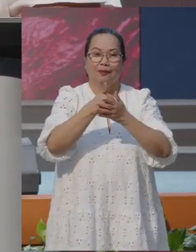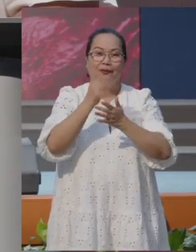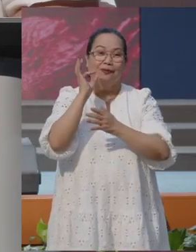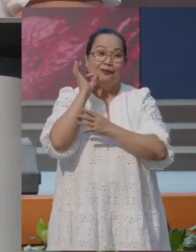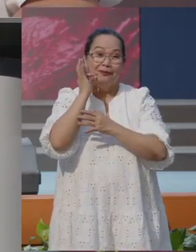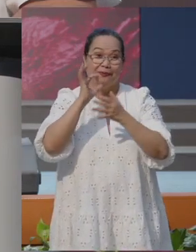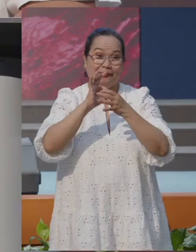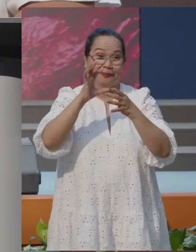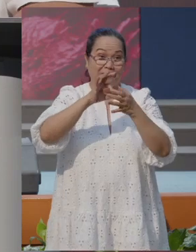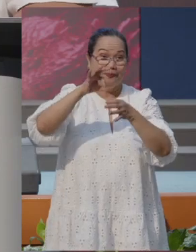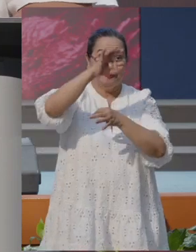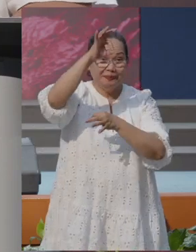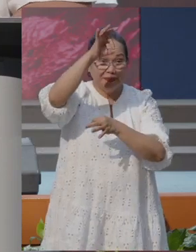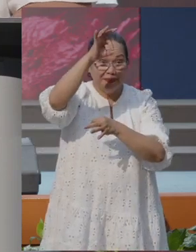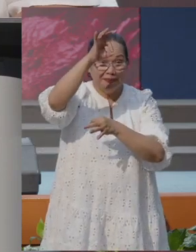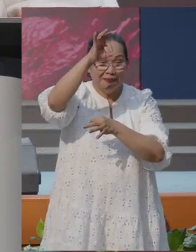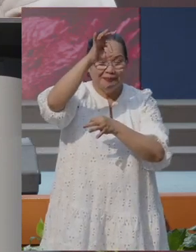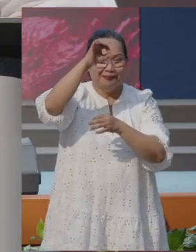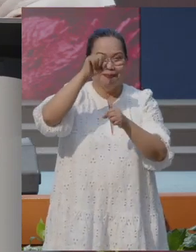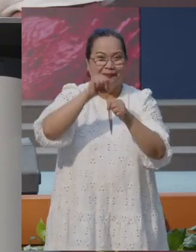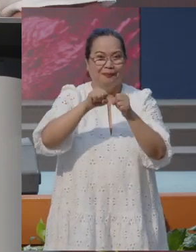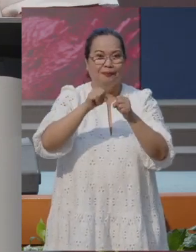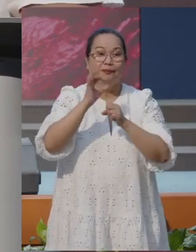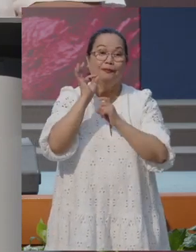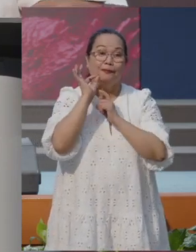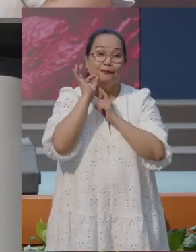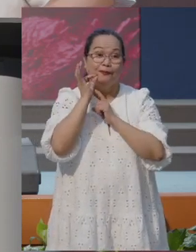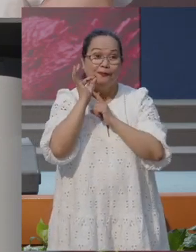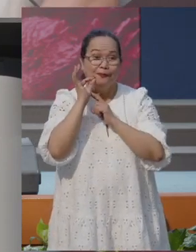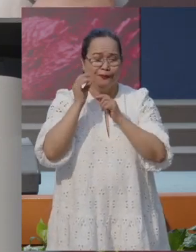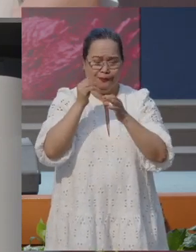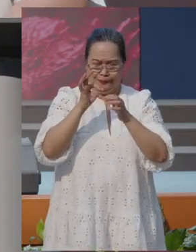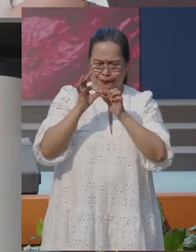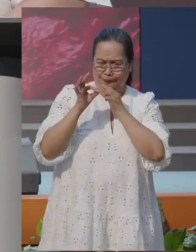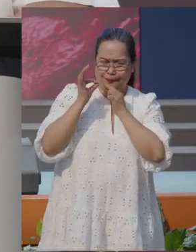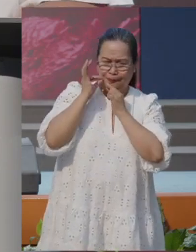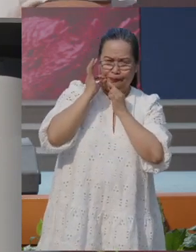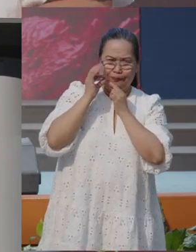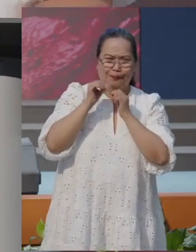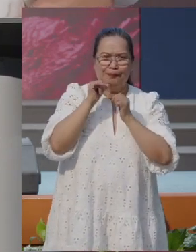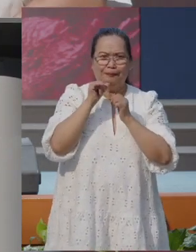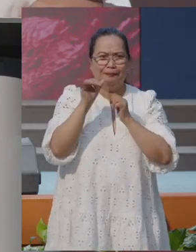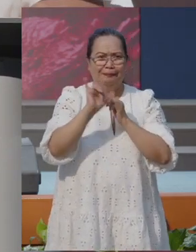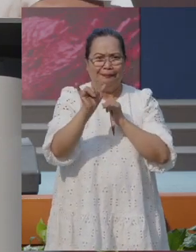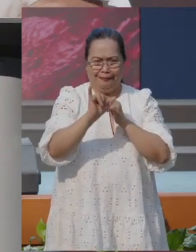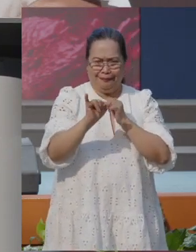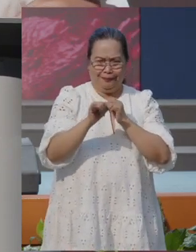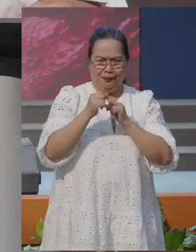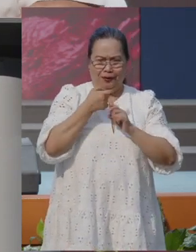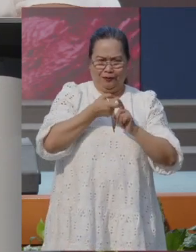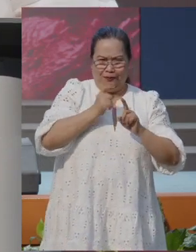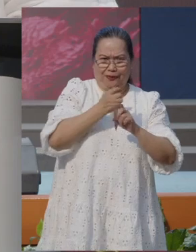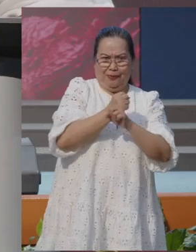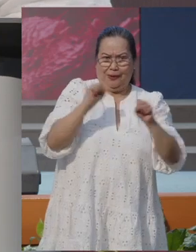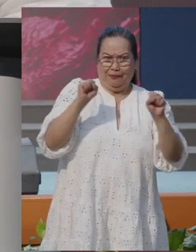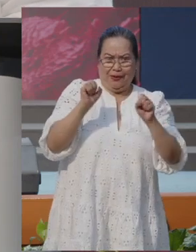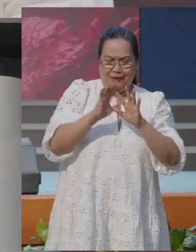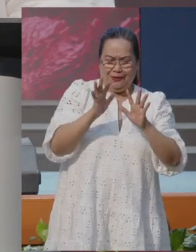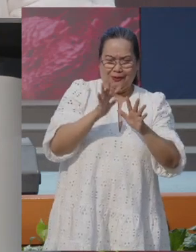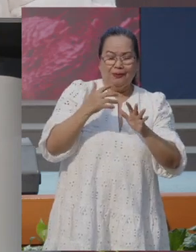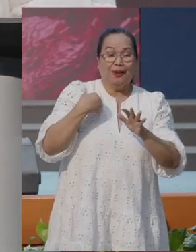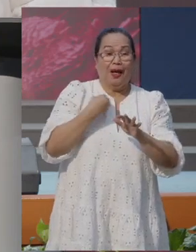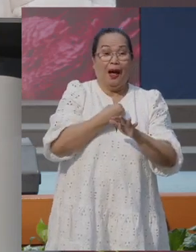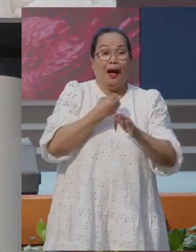fruit of the Spirit. Ito ay fruit, hindi ito root ng ating salvation. This is the fruit of